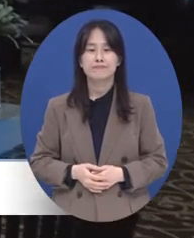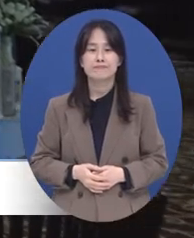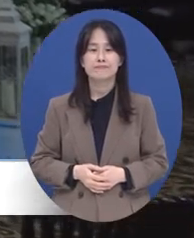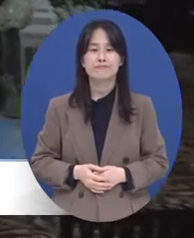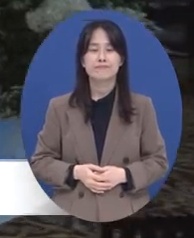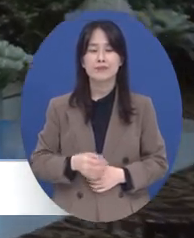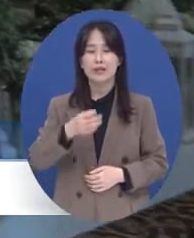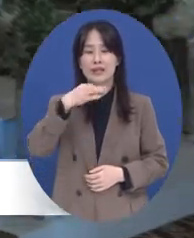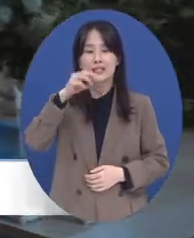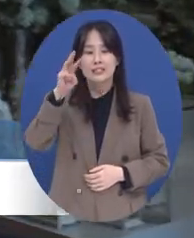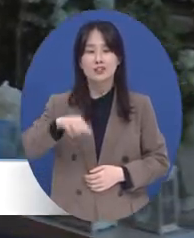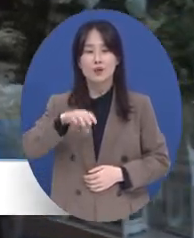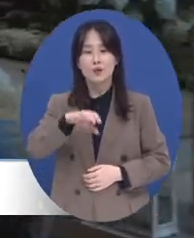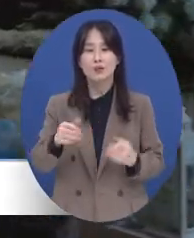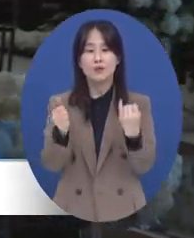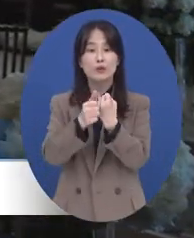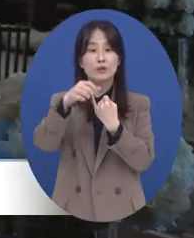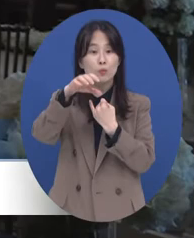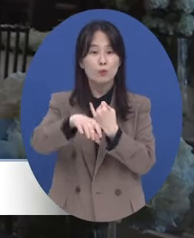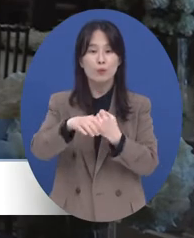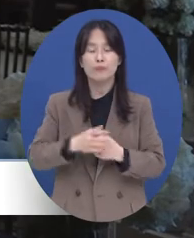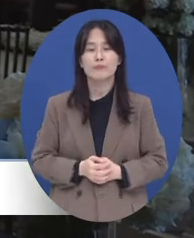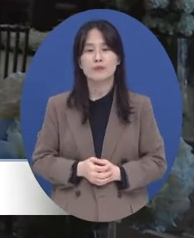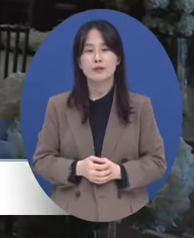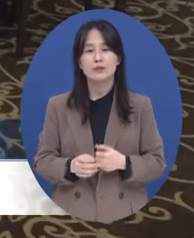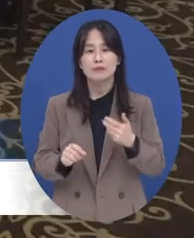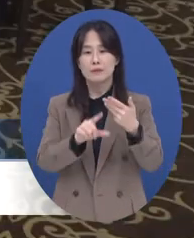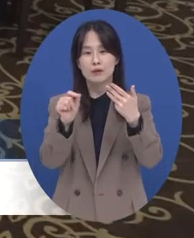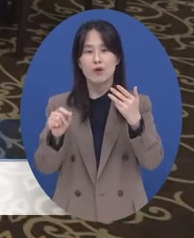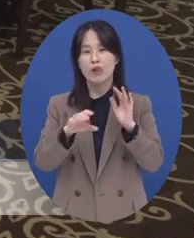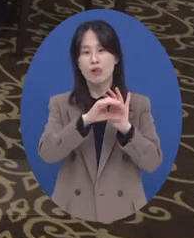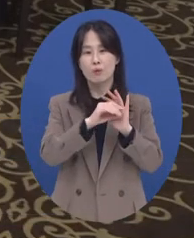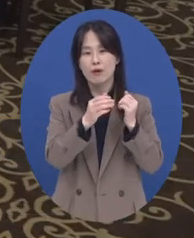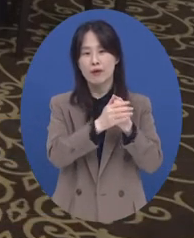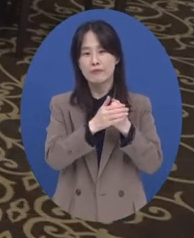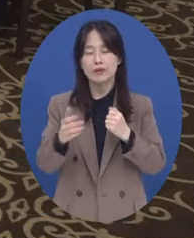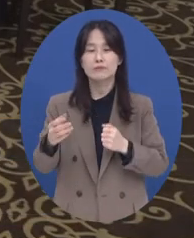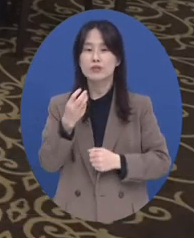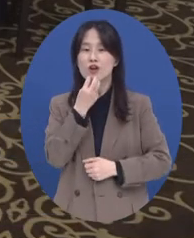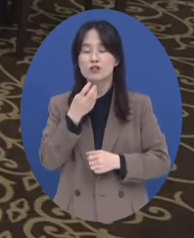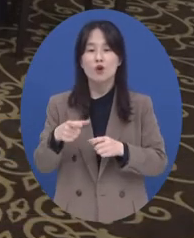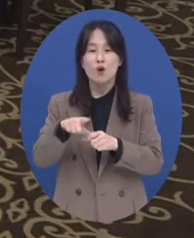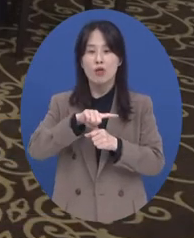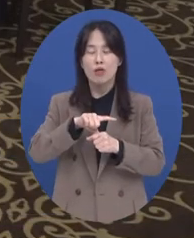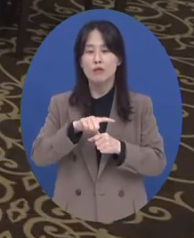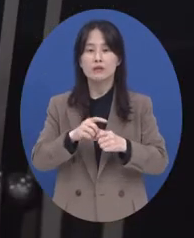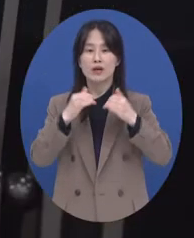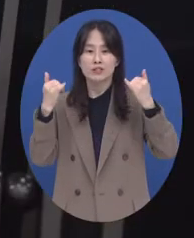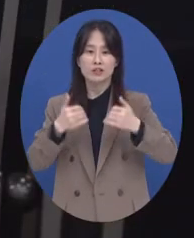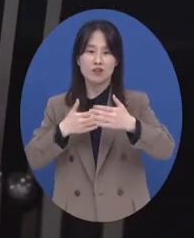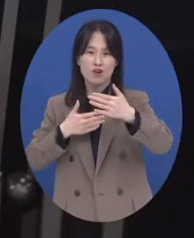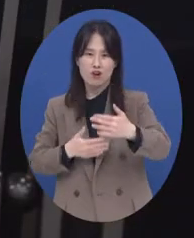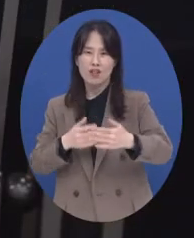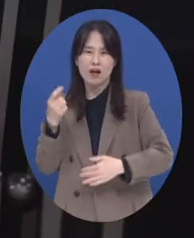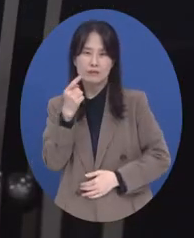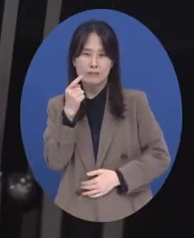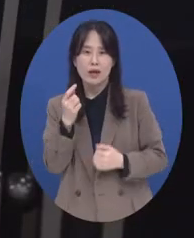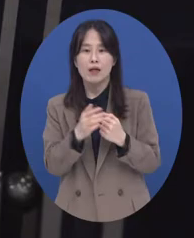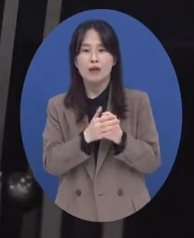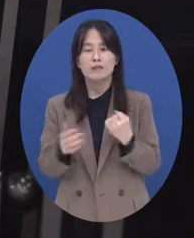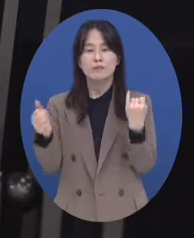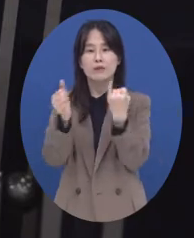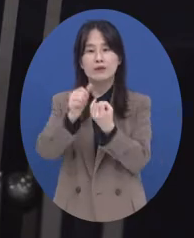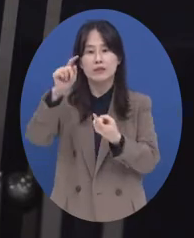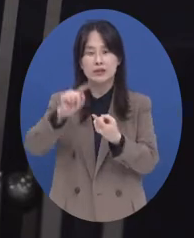이 철의 위치한 한 예식장 입니다 지난 8월 코로나 1 그로 수도권지역 사회적 거리 2일까지 강화되면서 예식과 관련된